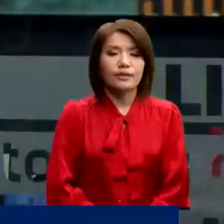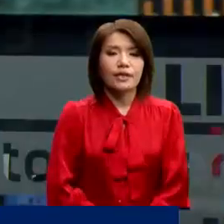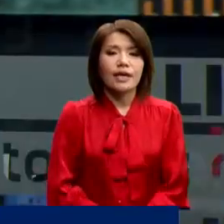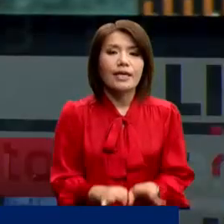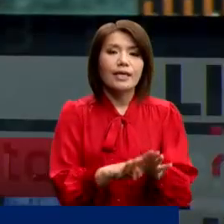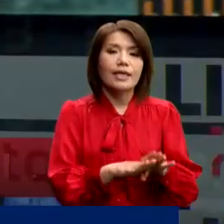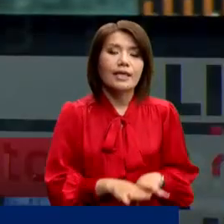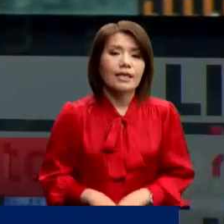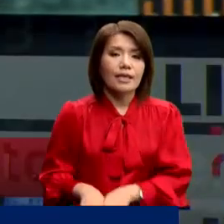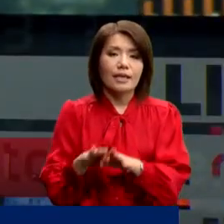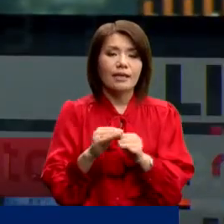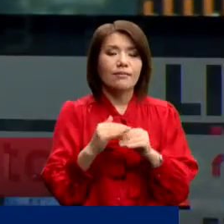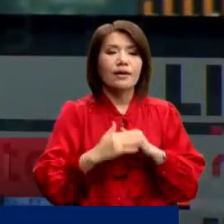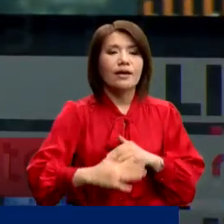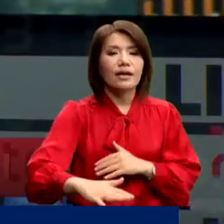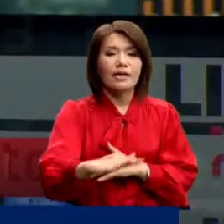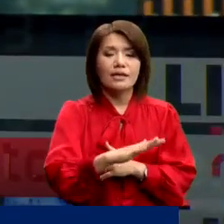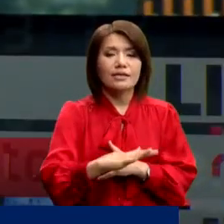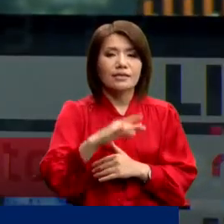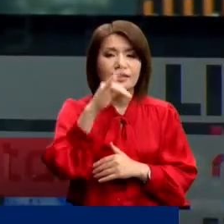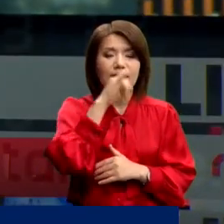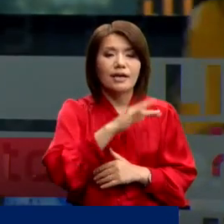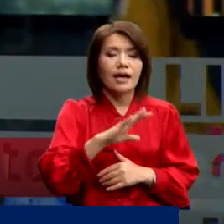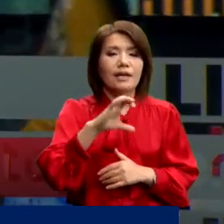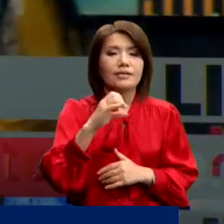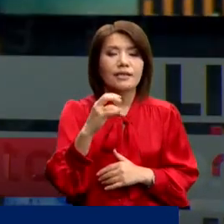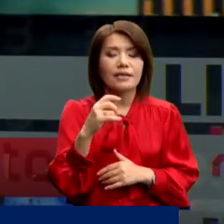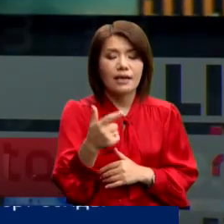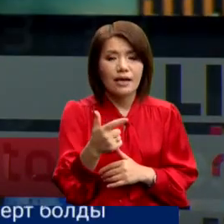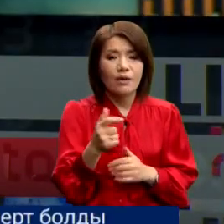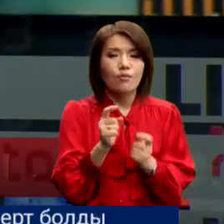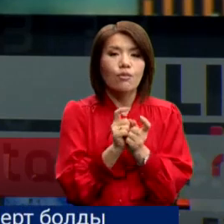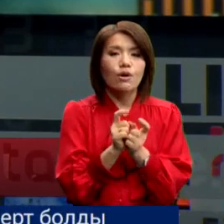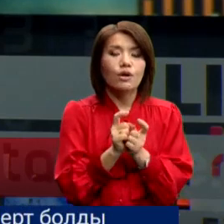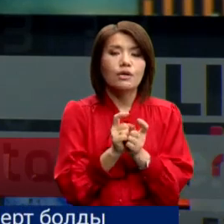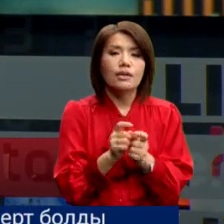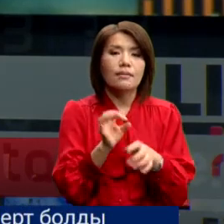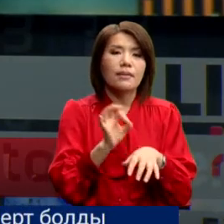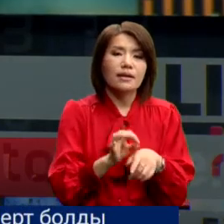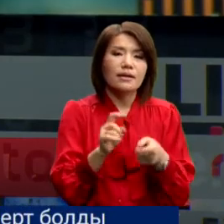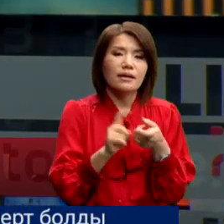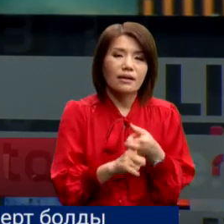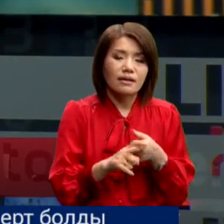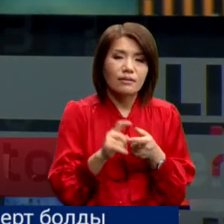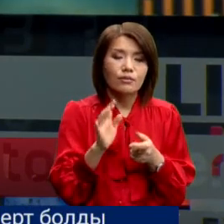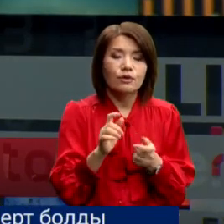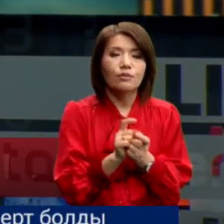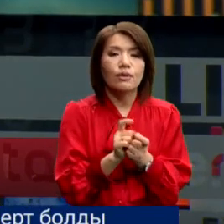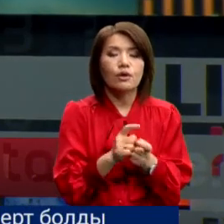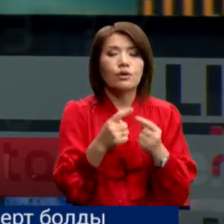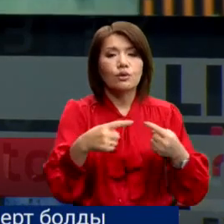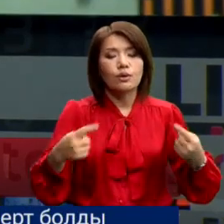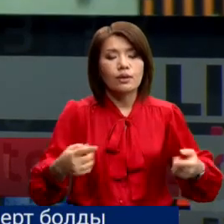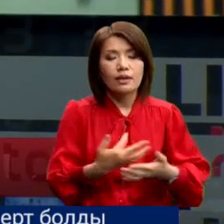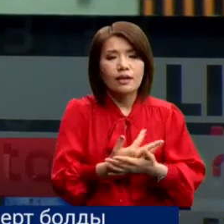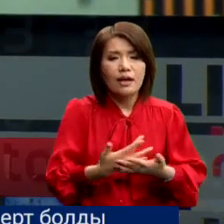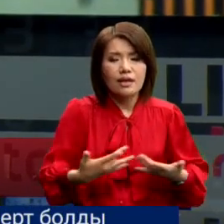Единое эпидпространство появится на территории стран СНГ. Это позволит бороться как с эпидемией коронавируса, так и с другими